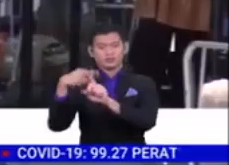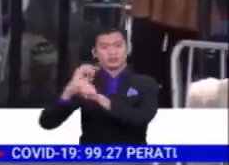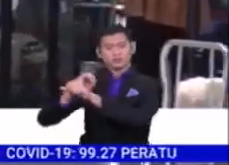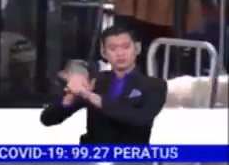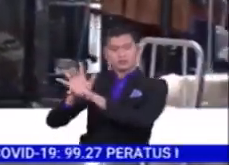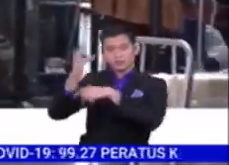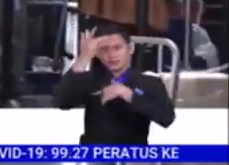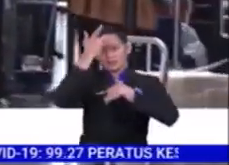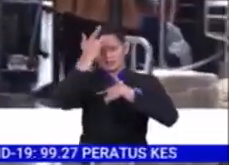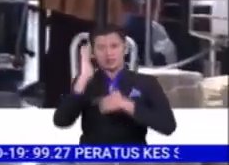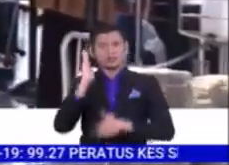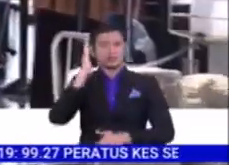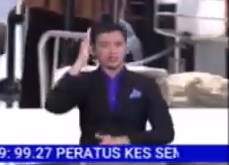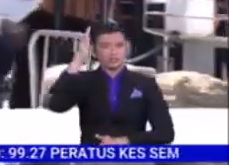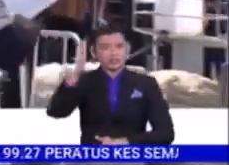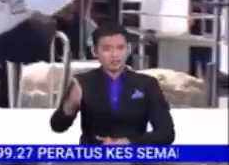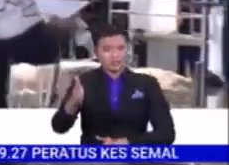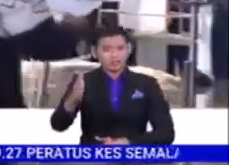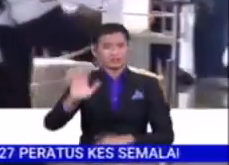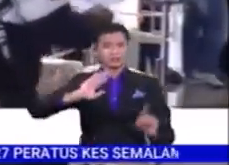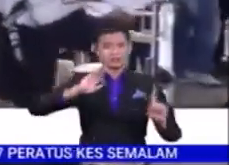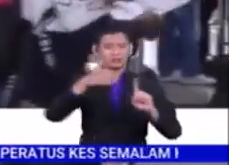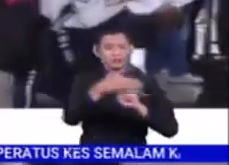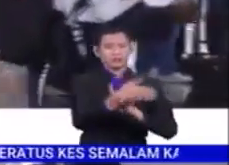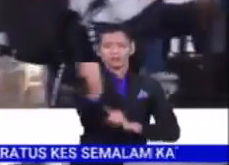mereka akan dikenakan HSO selama 10 hari.